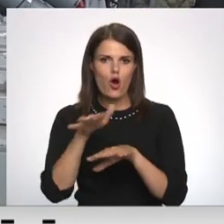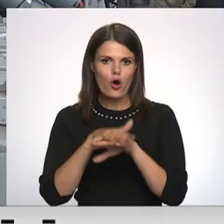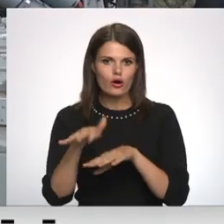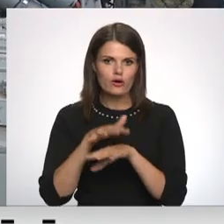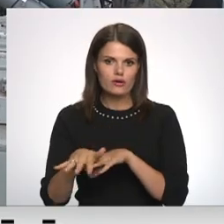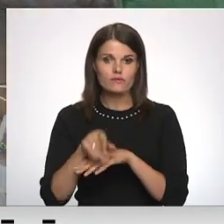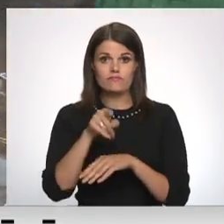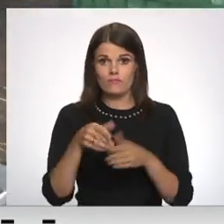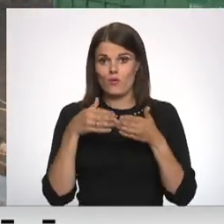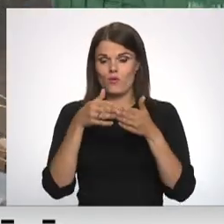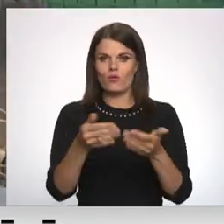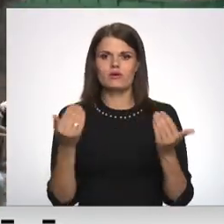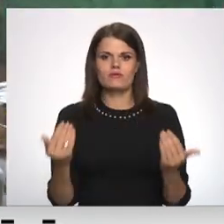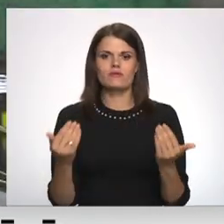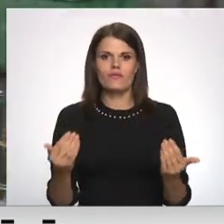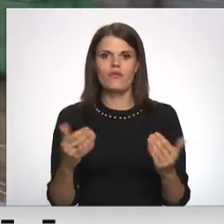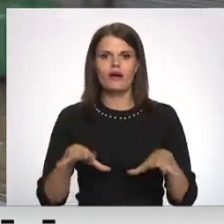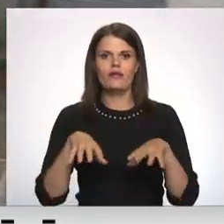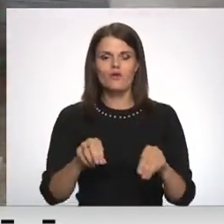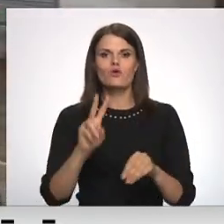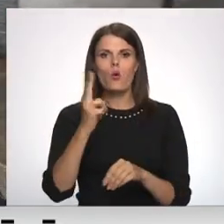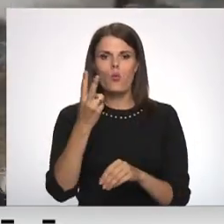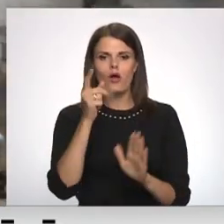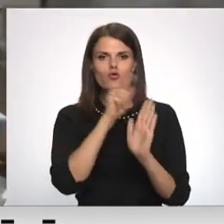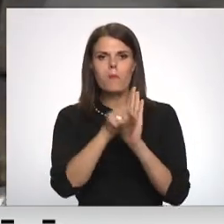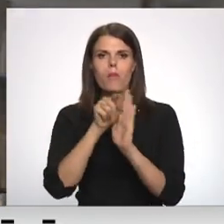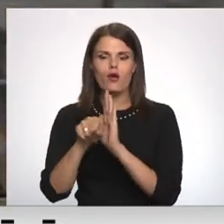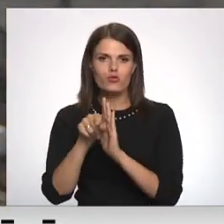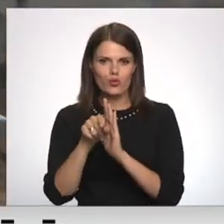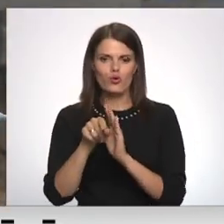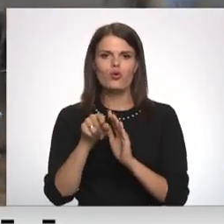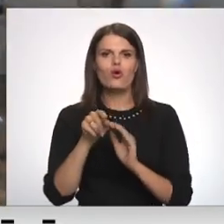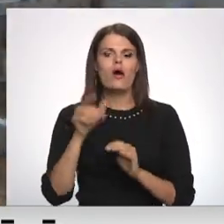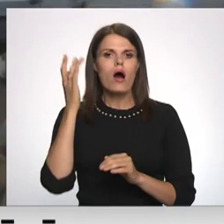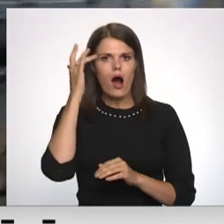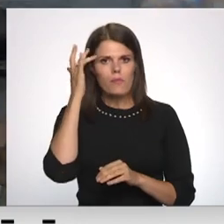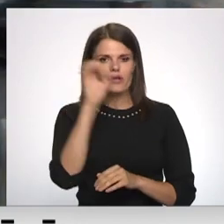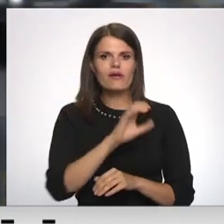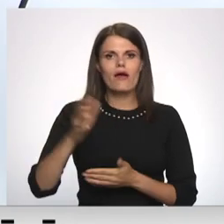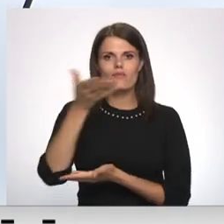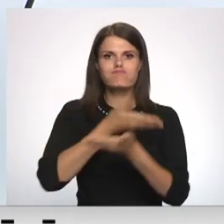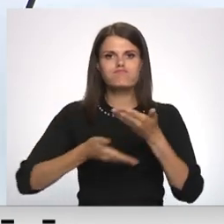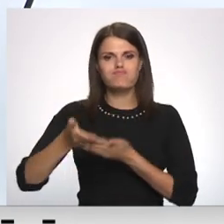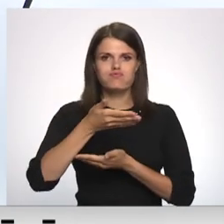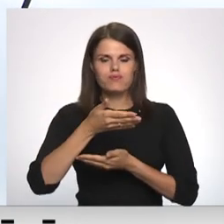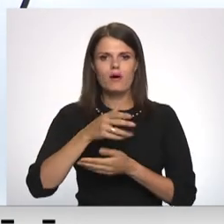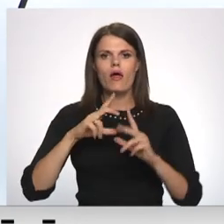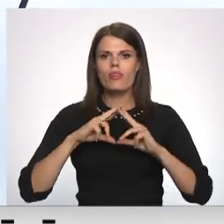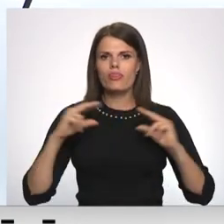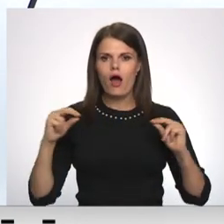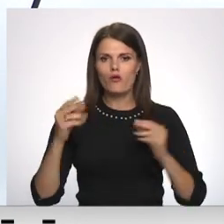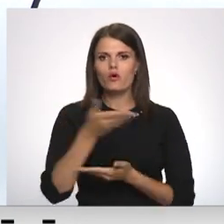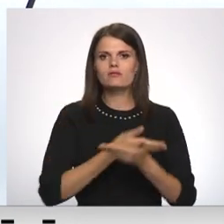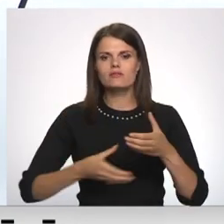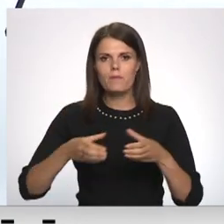Arleigh Burke kuģis pašlaik veic savu otro patruļu ASV jūras spēku Eiropas operāciju zonā, sadarbojoties ar NATO